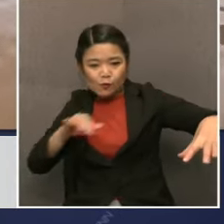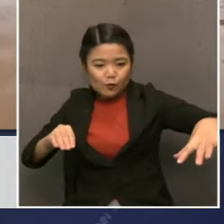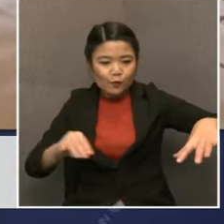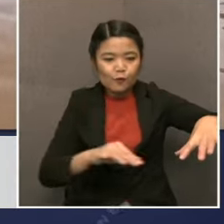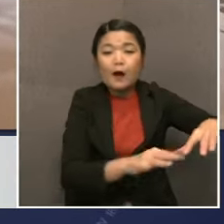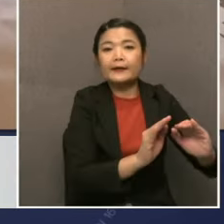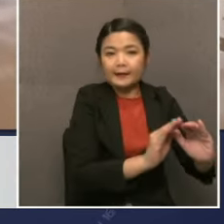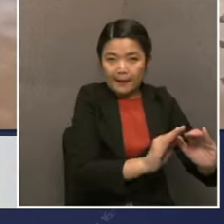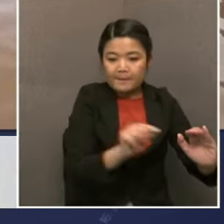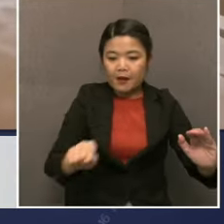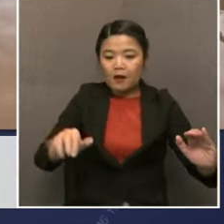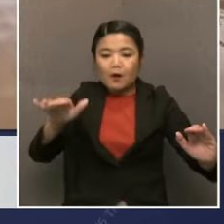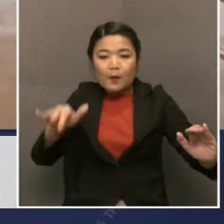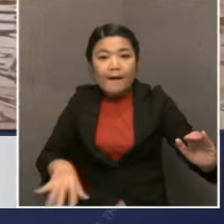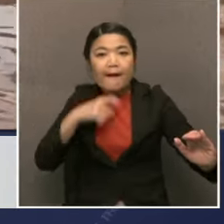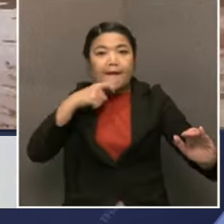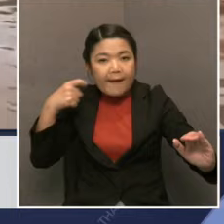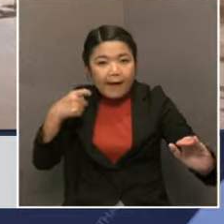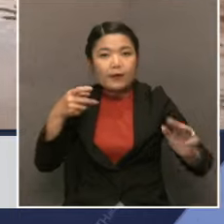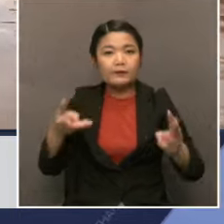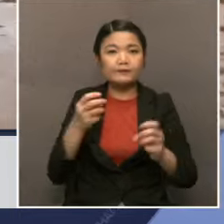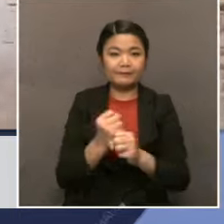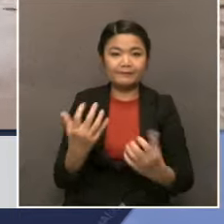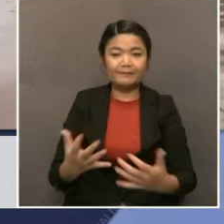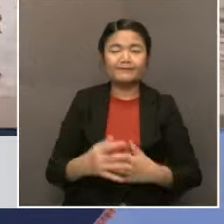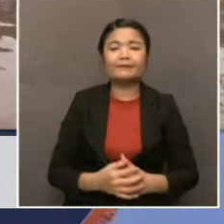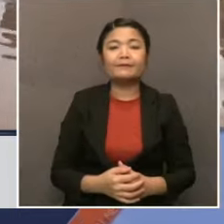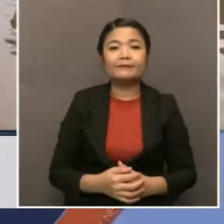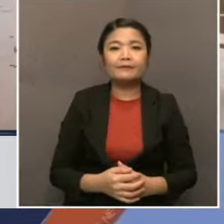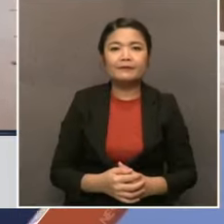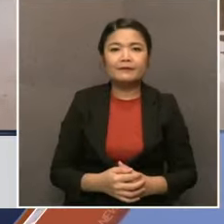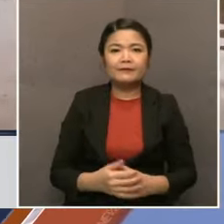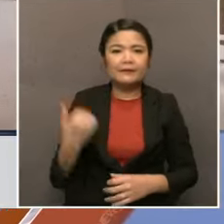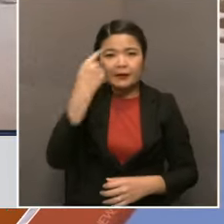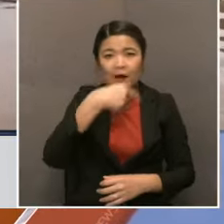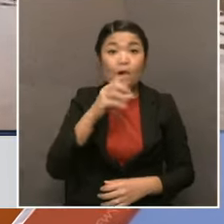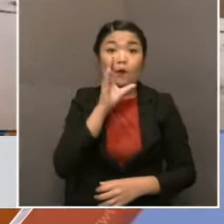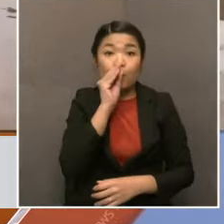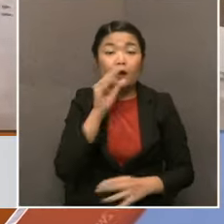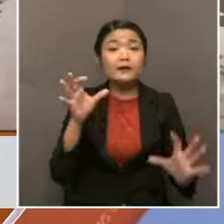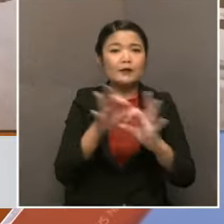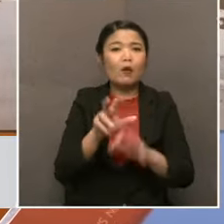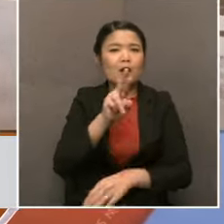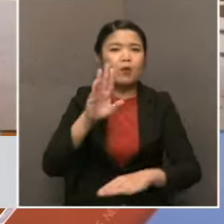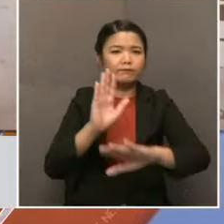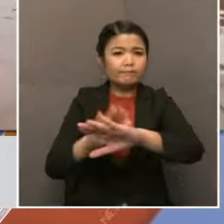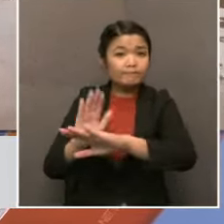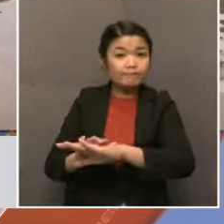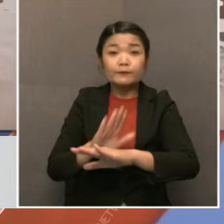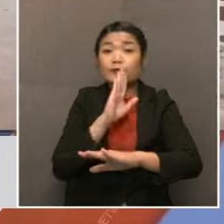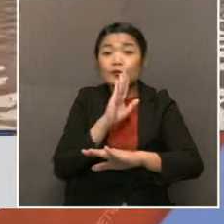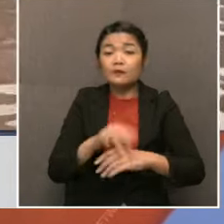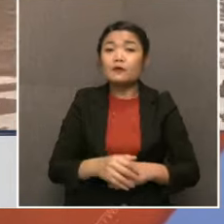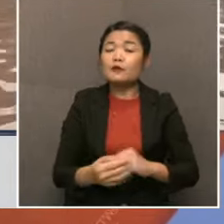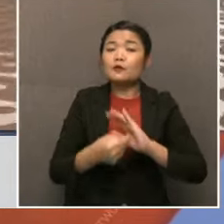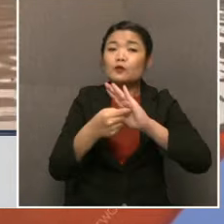วของประชาชน ตดลงเร็วทสดอาาร์ค้ลายคนพูดถึงรูปแบของระบบการเกินไฟถ้าเทียบกันกับไฟธรรม